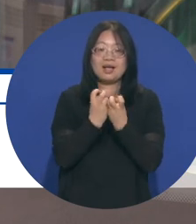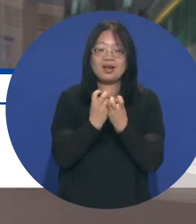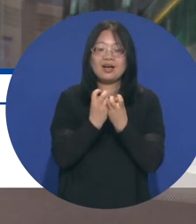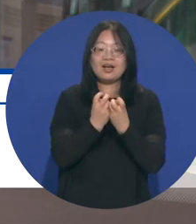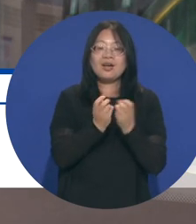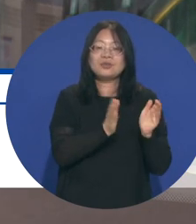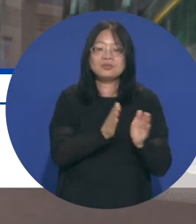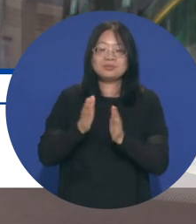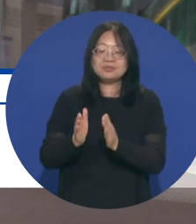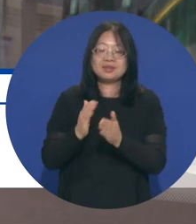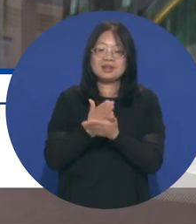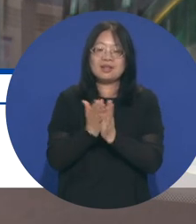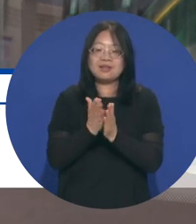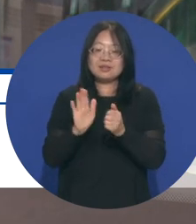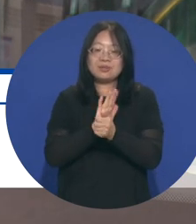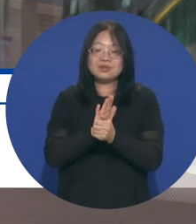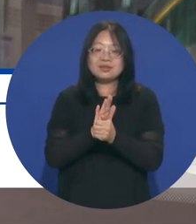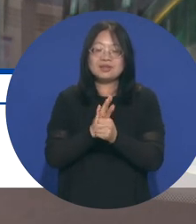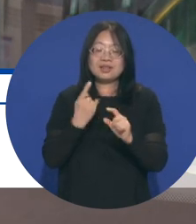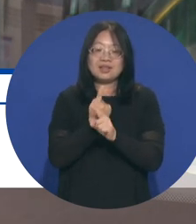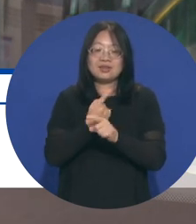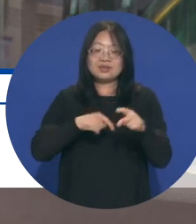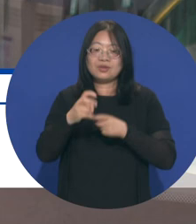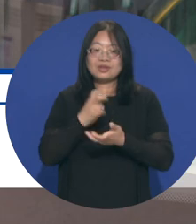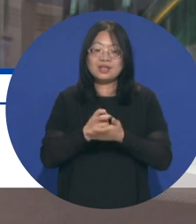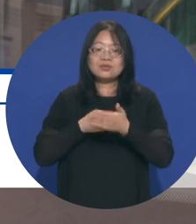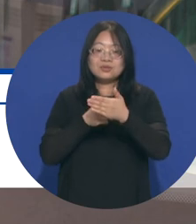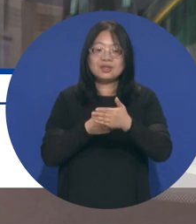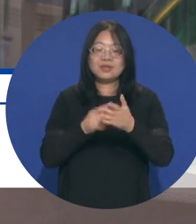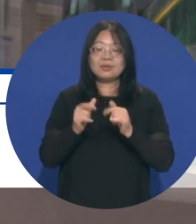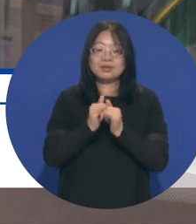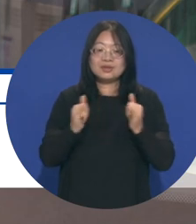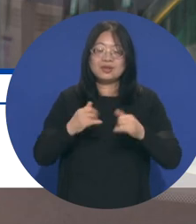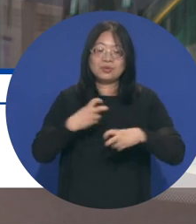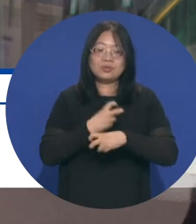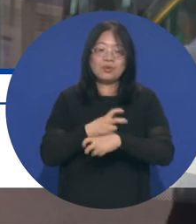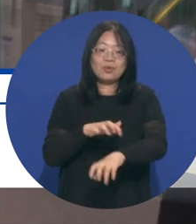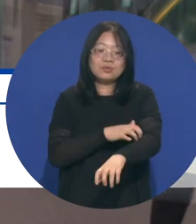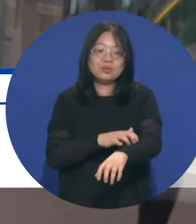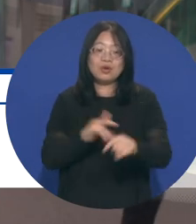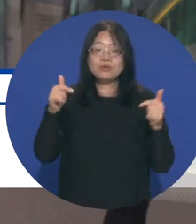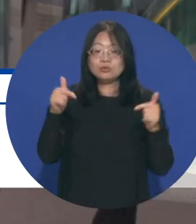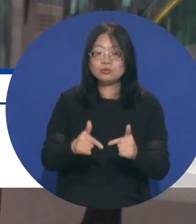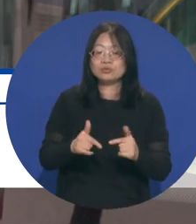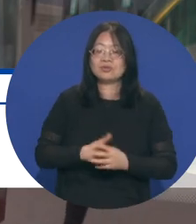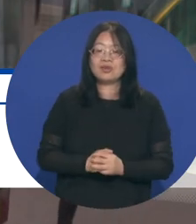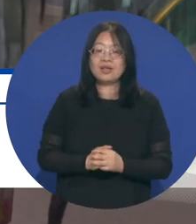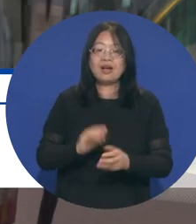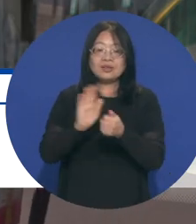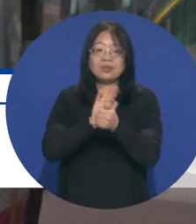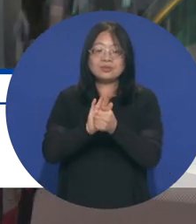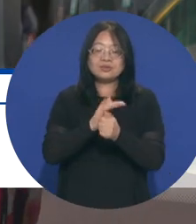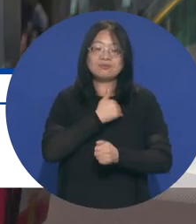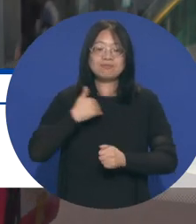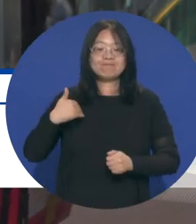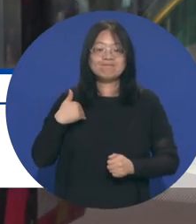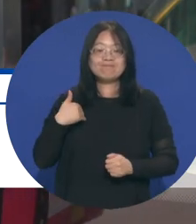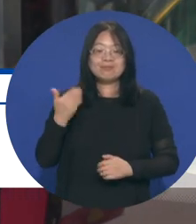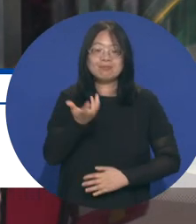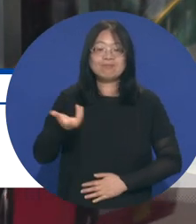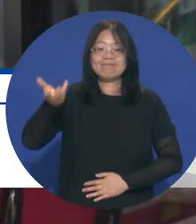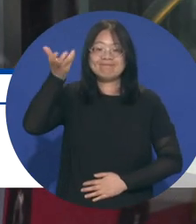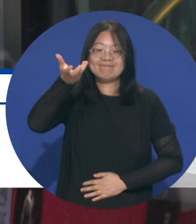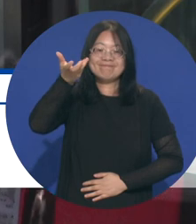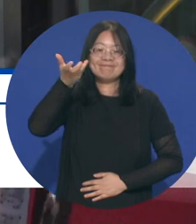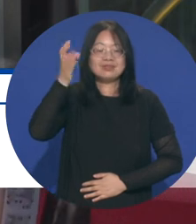투입하여 다양한 서비스 개선 정책이 추진되어 도민들의 교통 불편은 좀 최소화되고 그리고 서비스의 질은